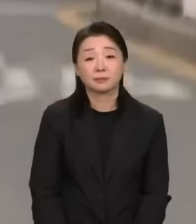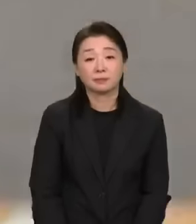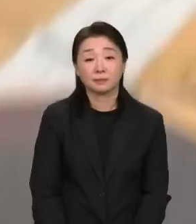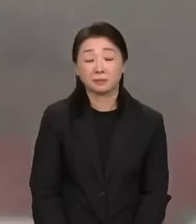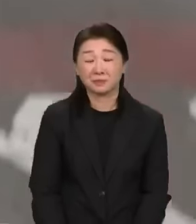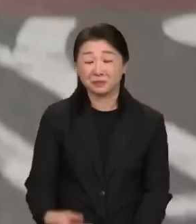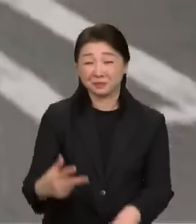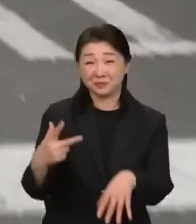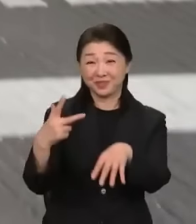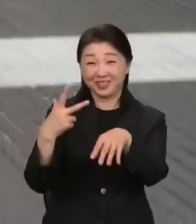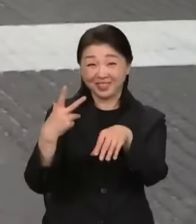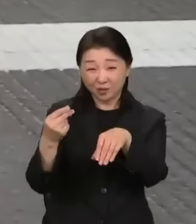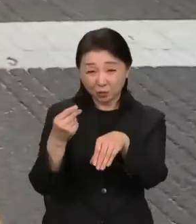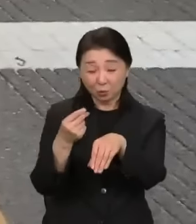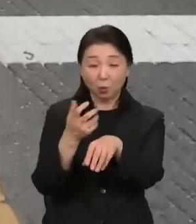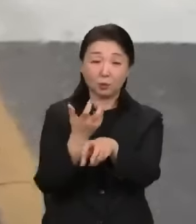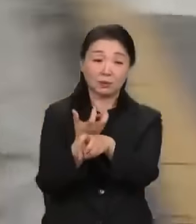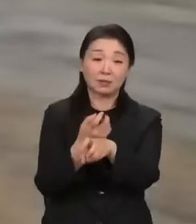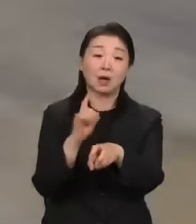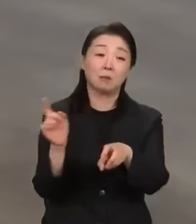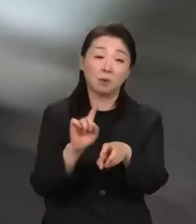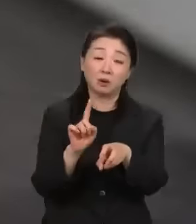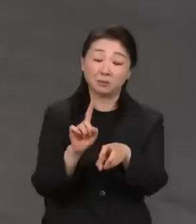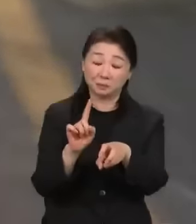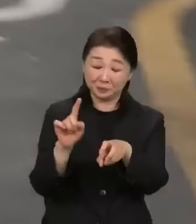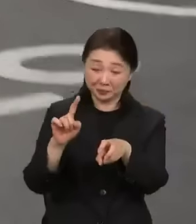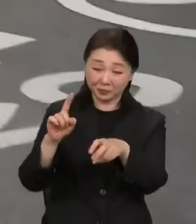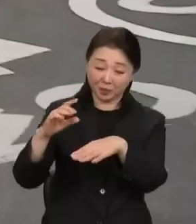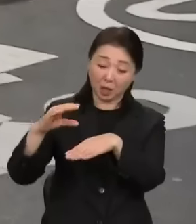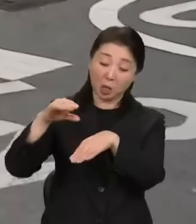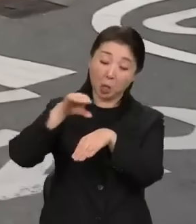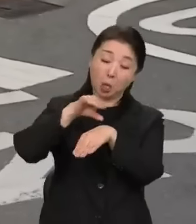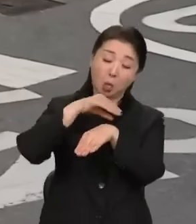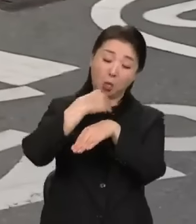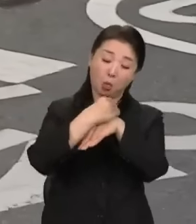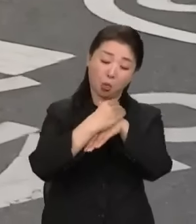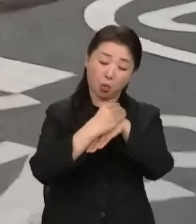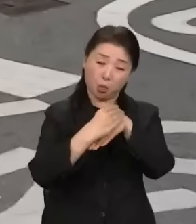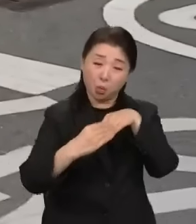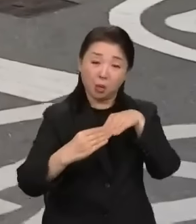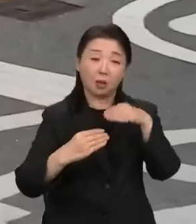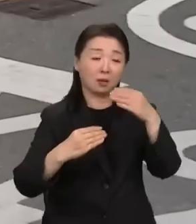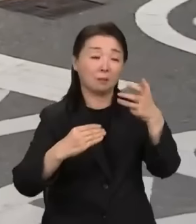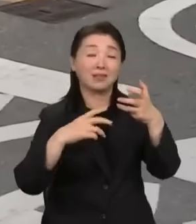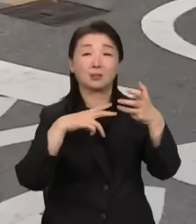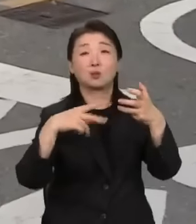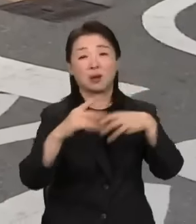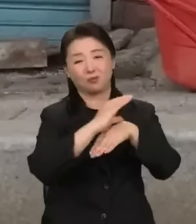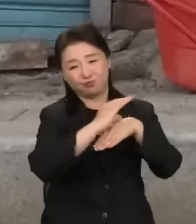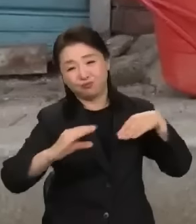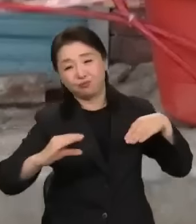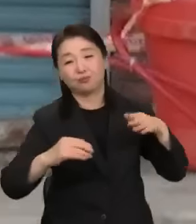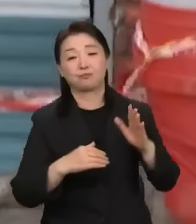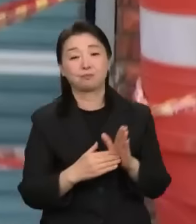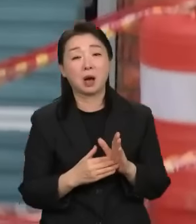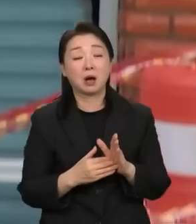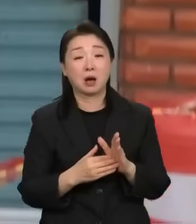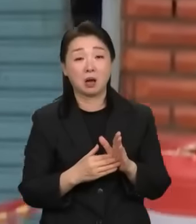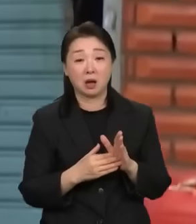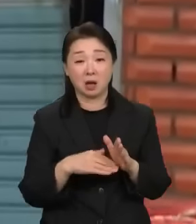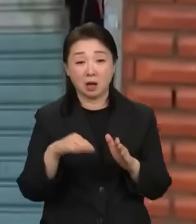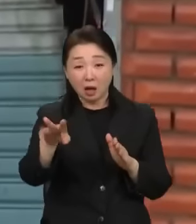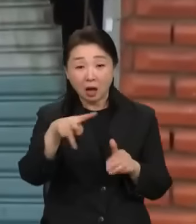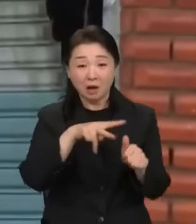차량은 저기 경사로 언덕에서 이곳 초등학교 후문 앞까지 80m 가까이 밀려 내려왔습니다. 부딪힌